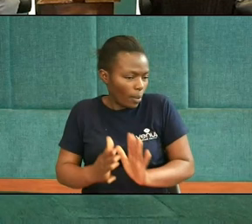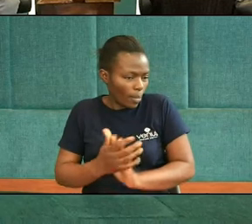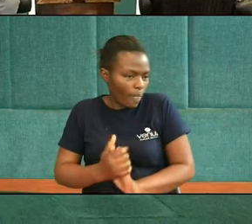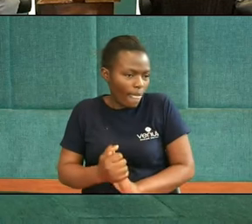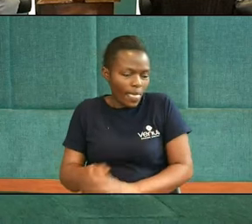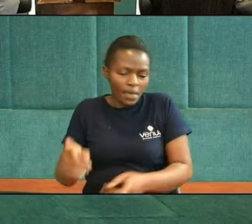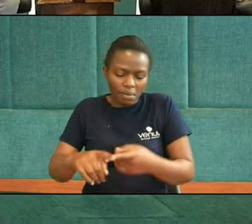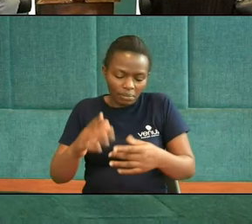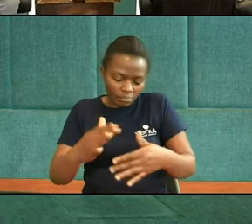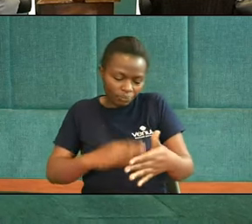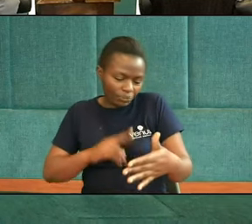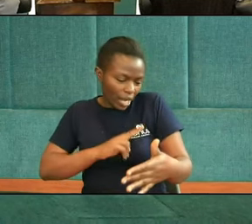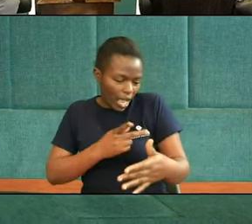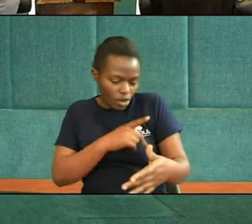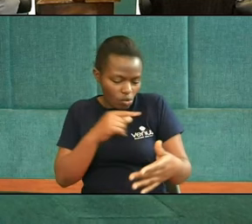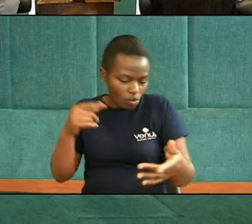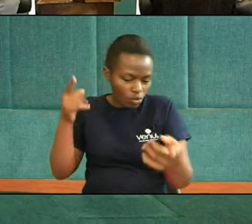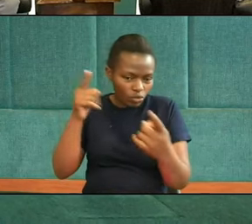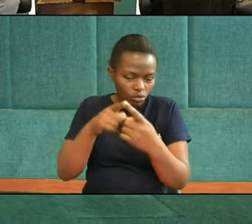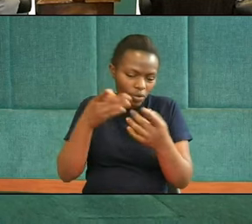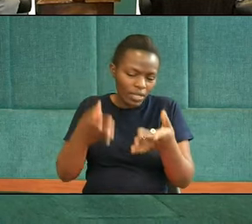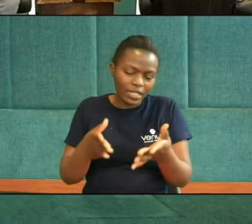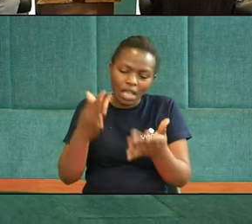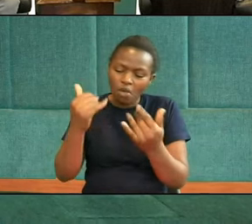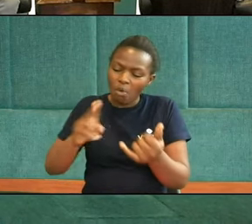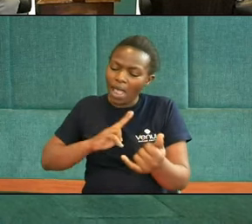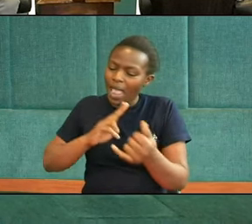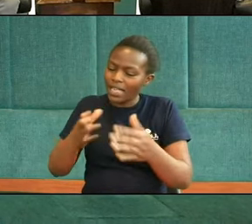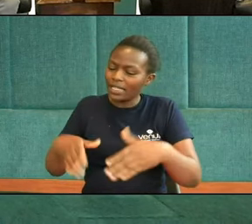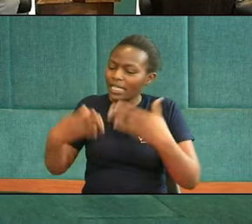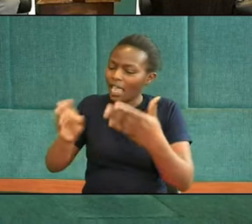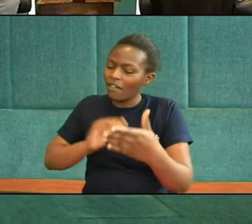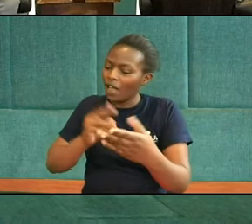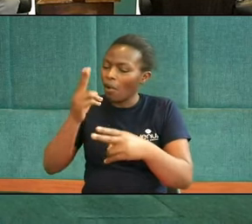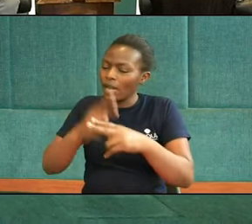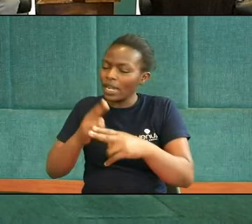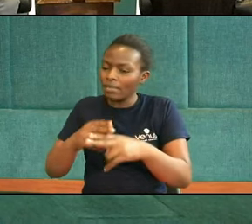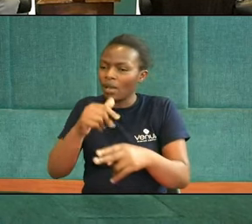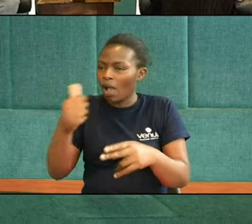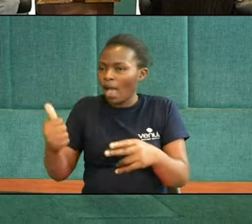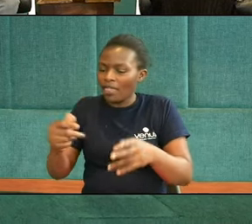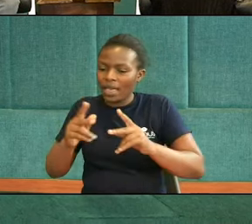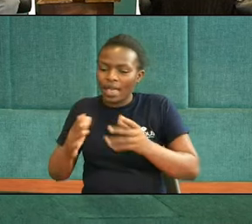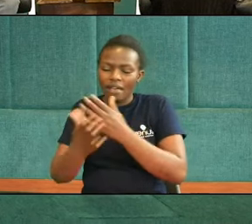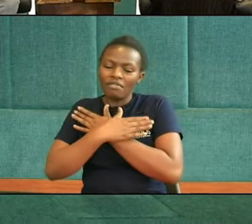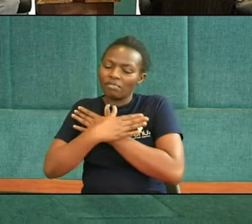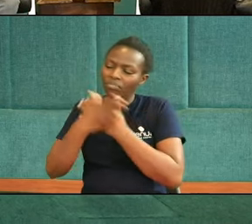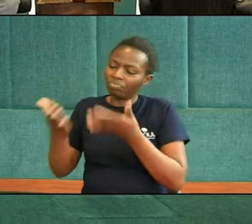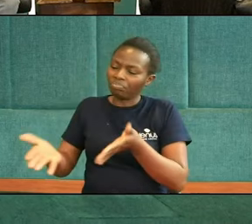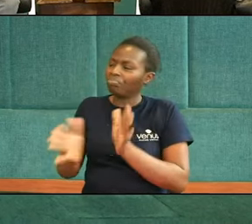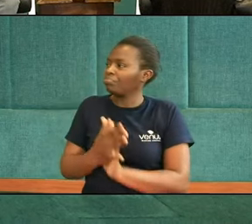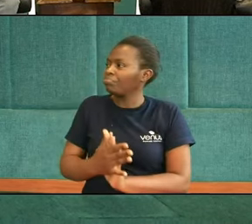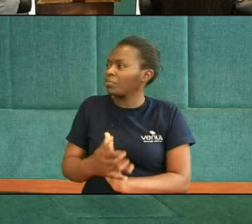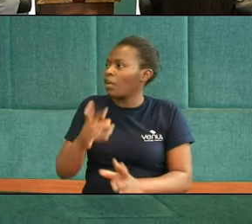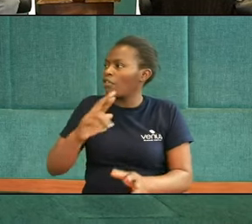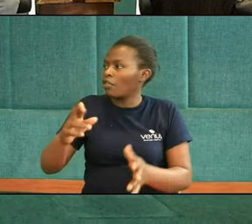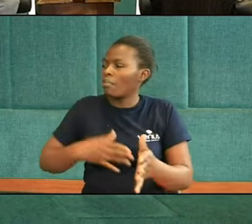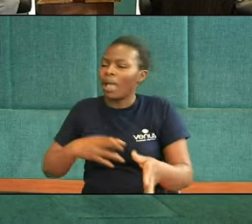Pendo la alivyo tufili ya msalabani, ufawe wake utangaze dunia yote imjue.